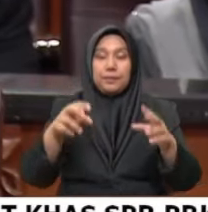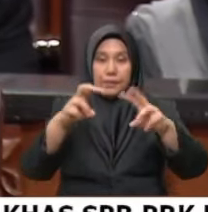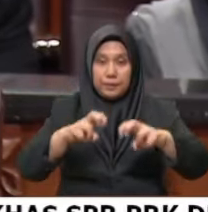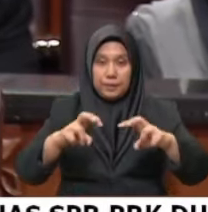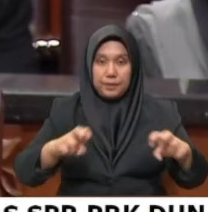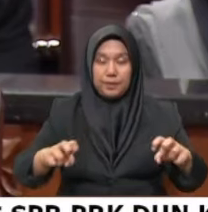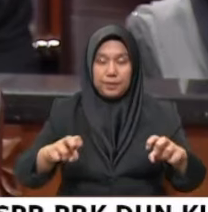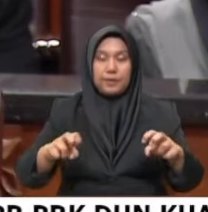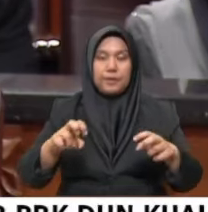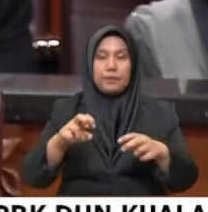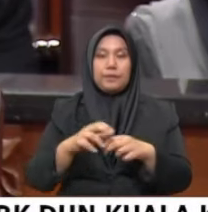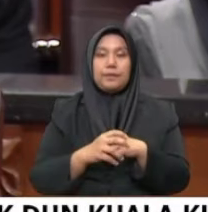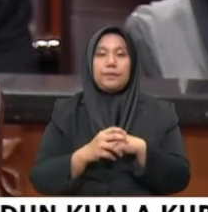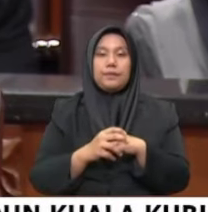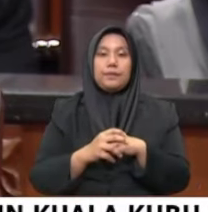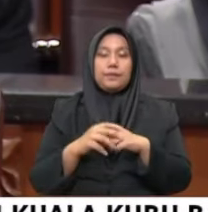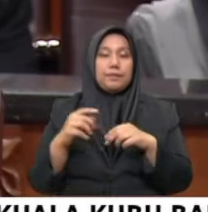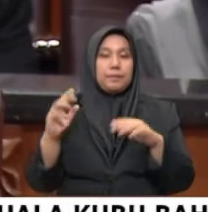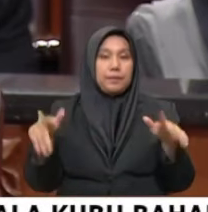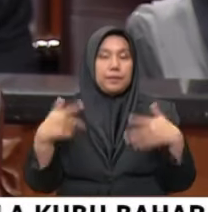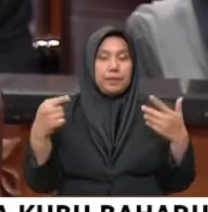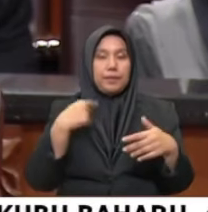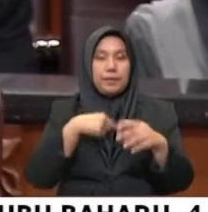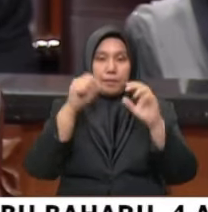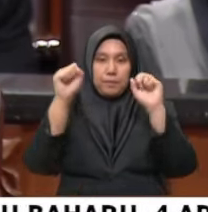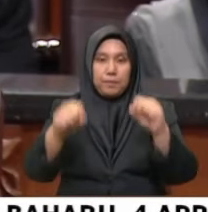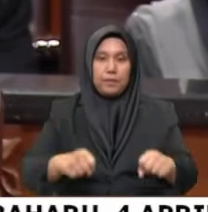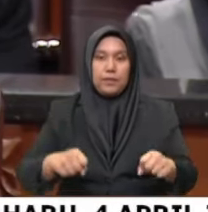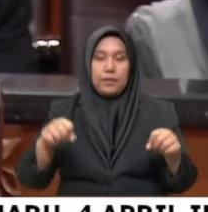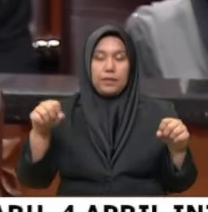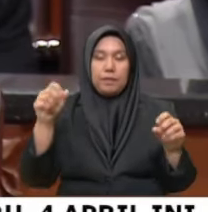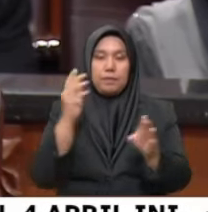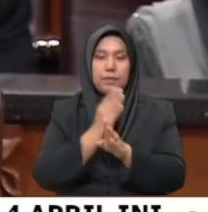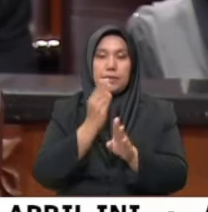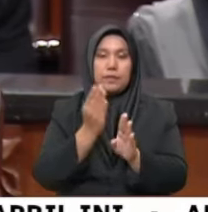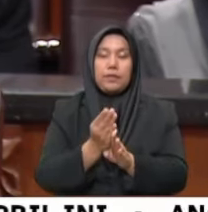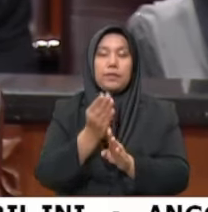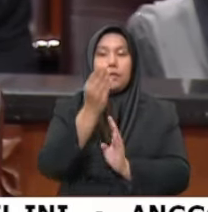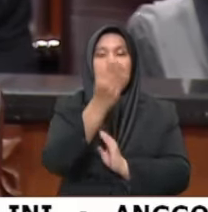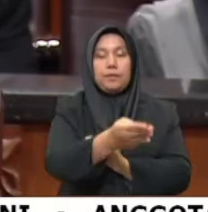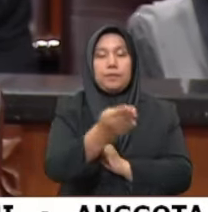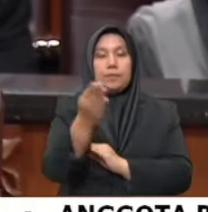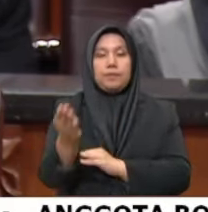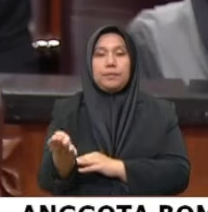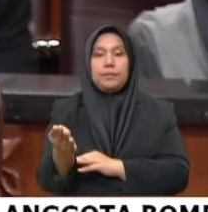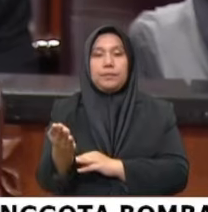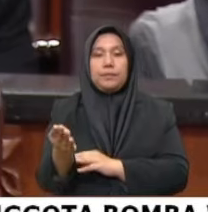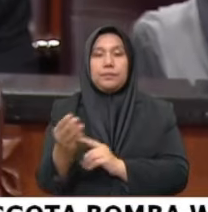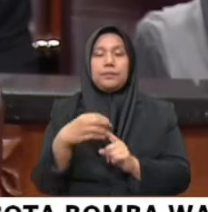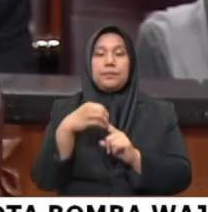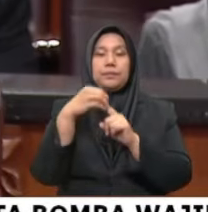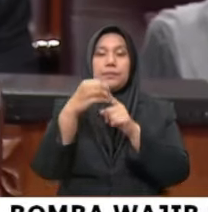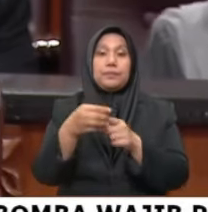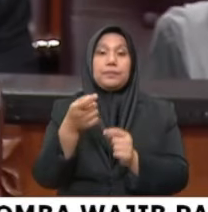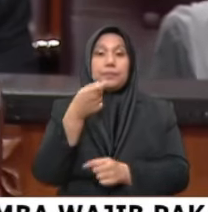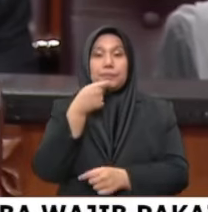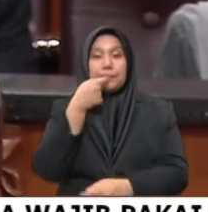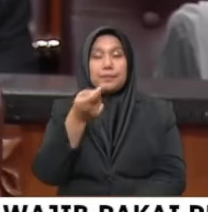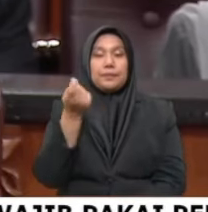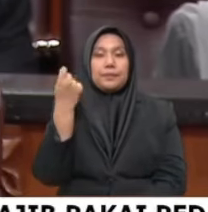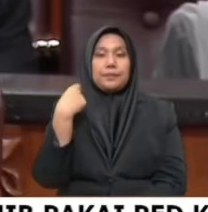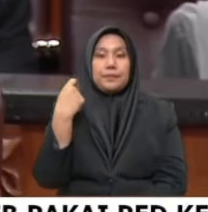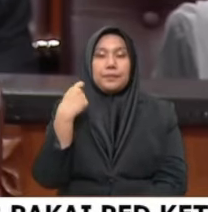penyelidikan, tetapi juga bagaimana kita boleh melakukan satu bentuk package produk, terutamanya seperti yang disebutkan oleh Yang Berhormat Senator